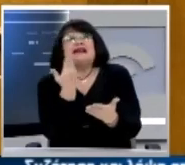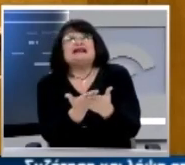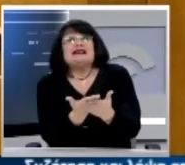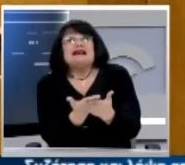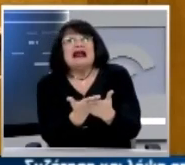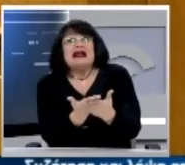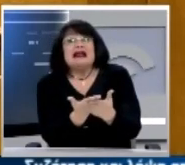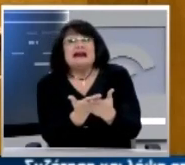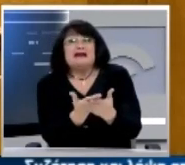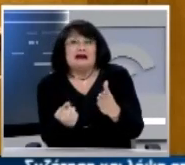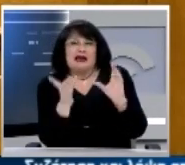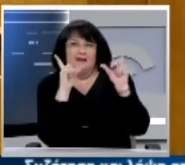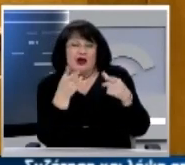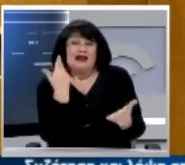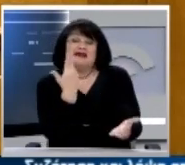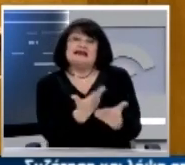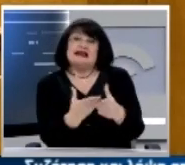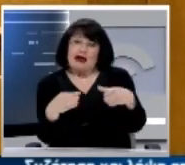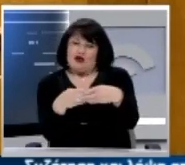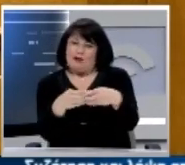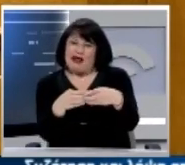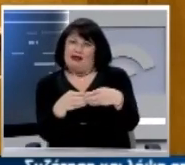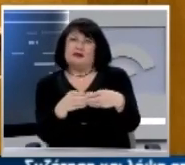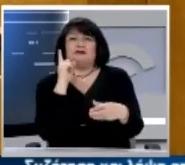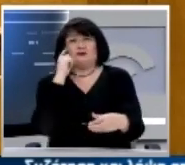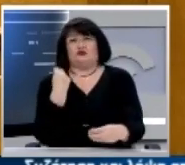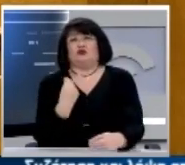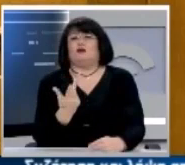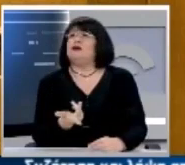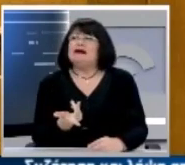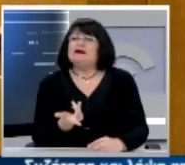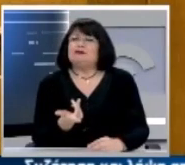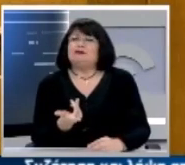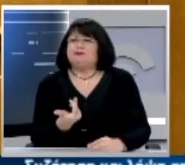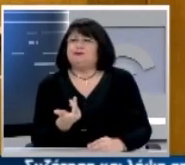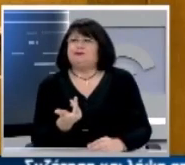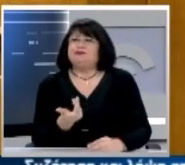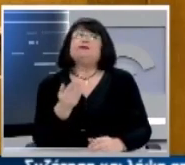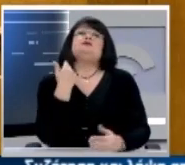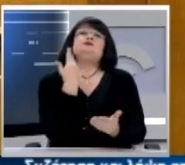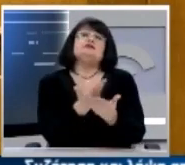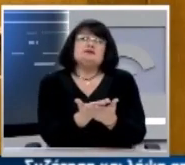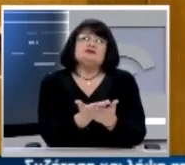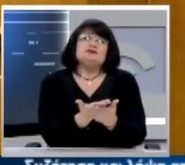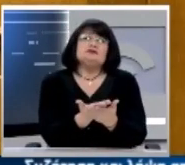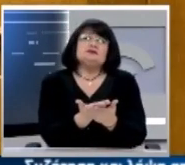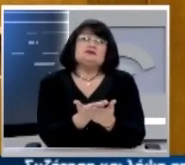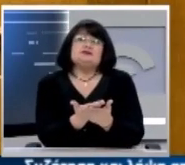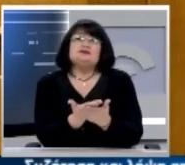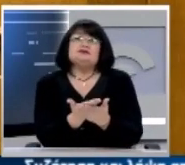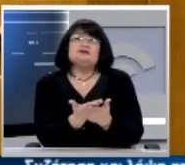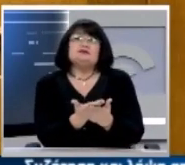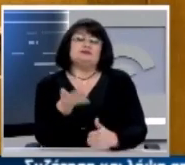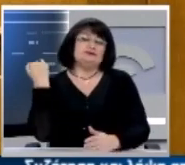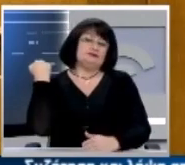εσωτερικό σας, η οποία ομάδα Σαμαρά ξέρουμε πάρα πολύ καλά ότι ζητά την κεφαλή